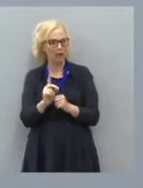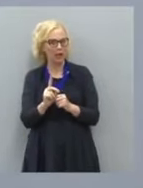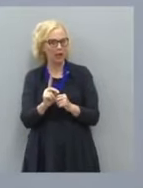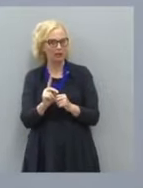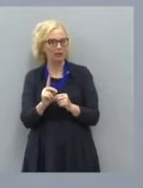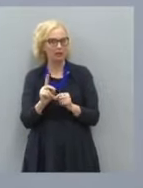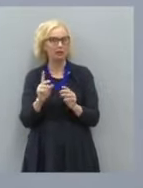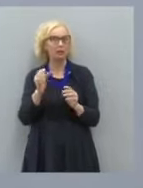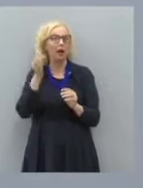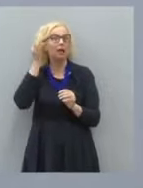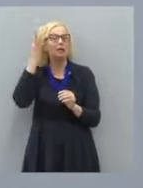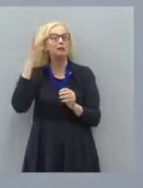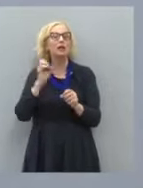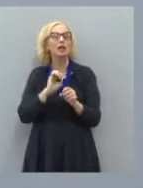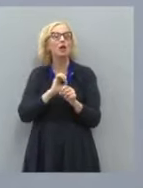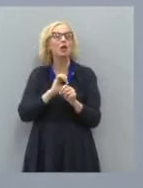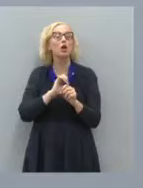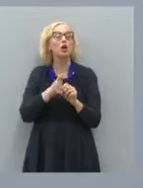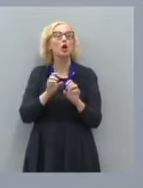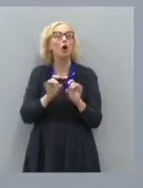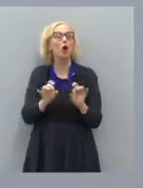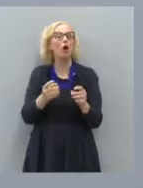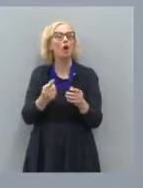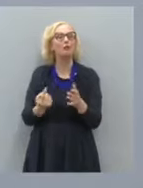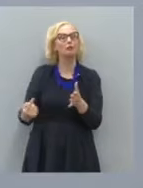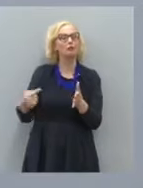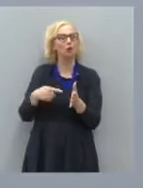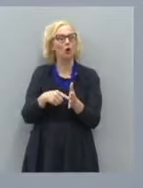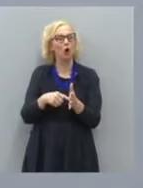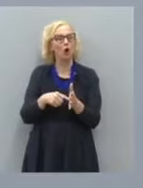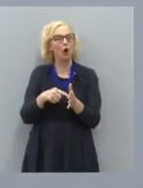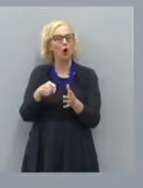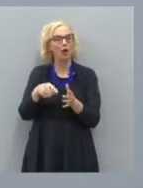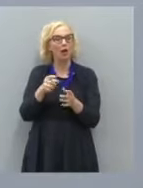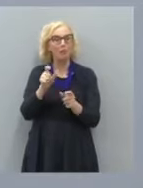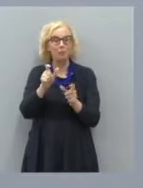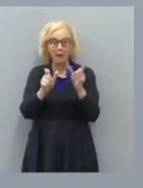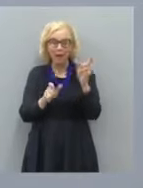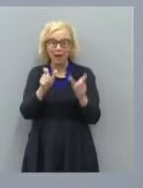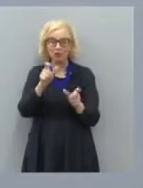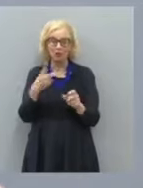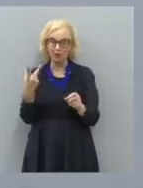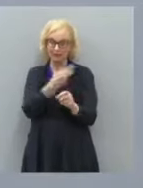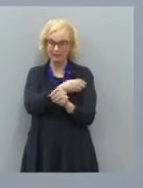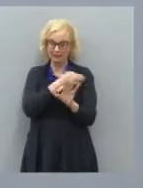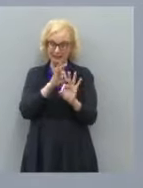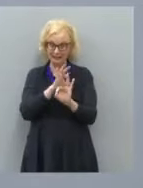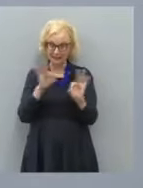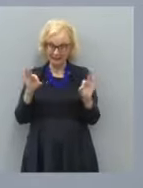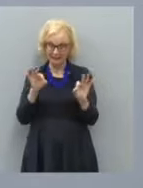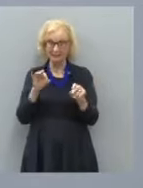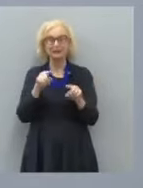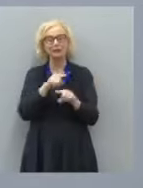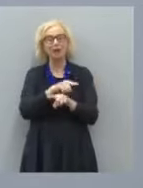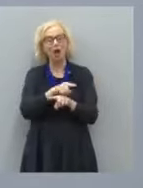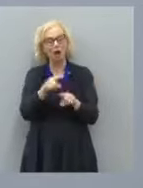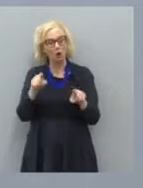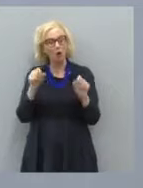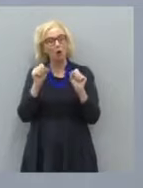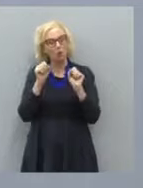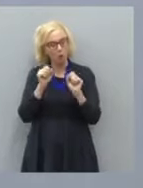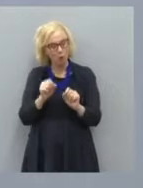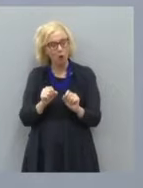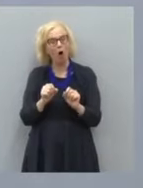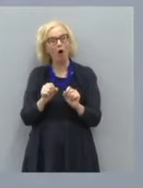cosi dovesse tornare e colpire quella parte dei non vaccinati quei non vaccinati e tornare libero purtroppo una